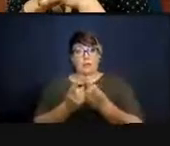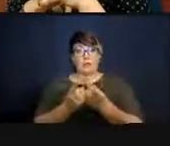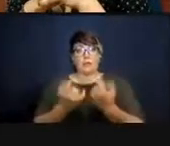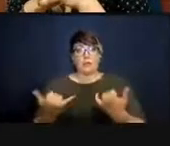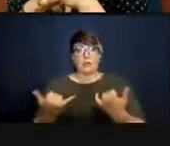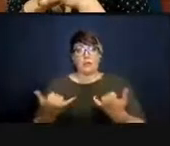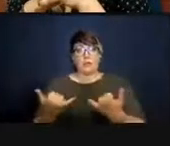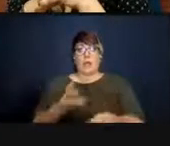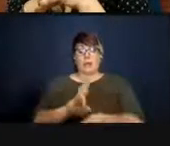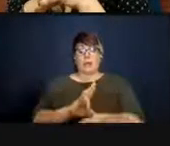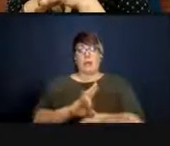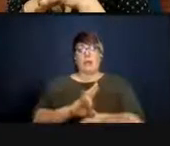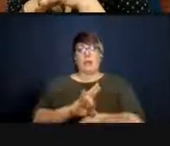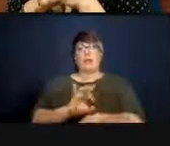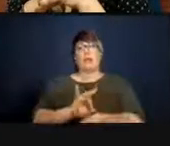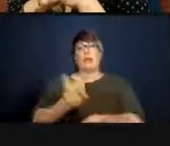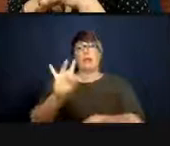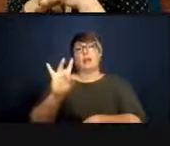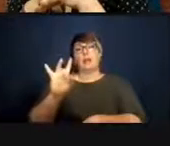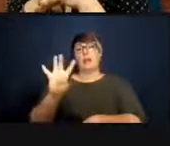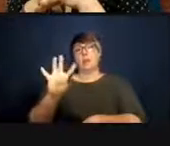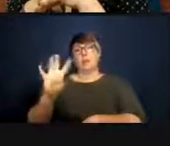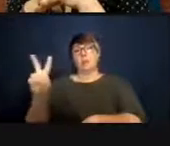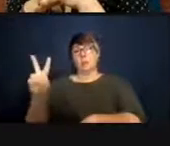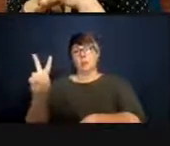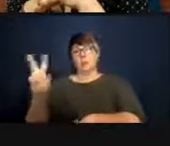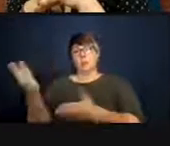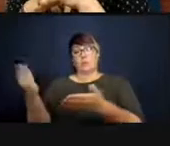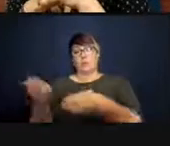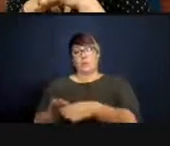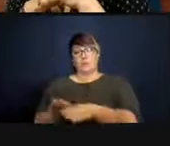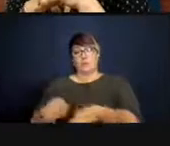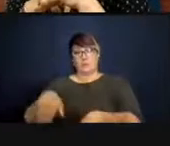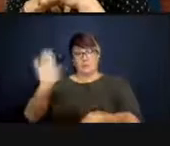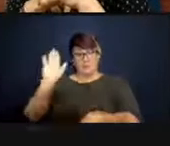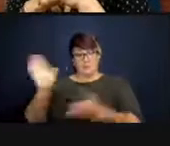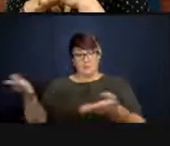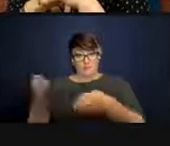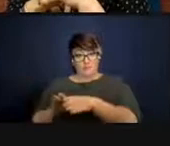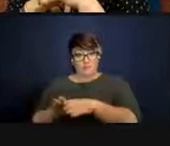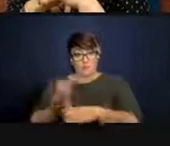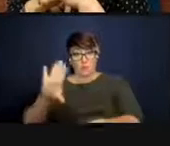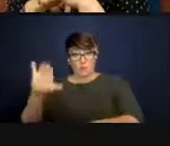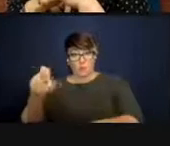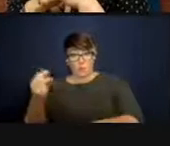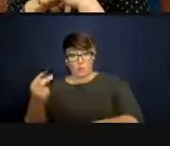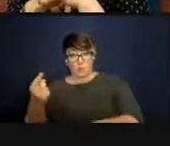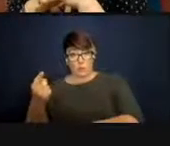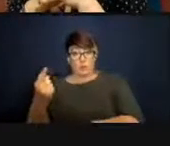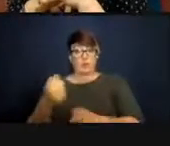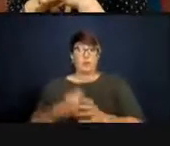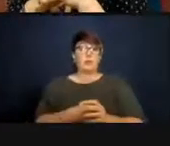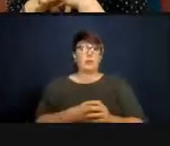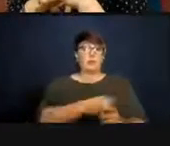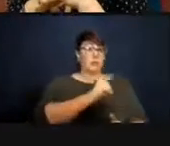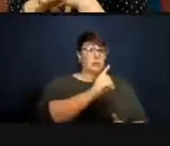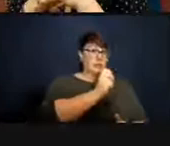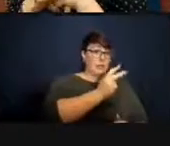ambayo lazima tufanye kwa pamoja. Na saa 2:42,